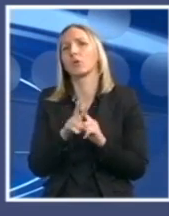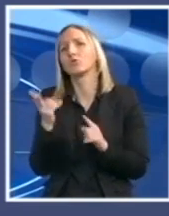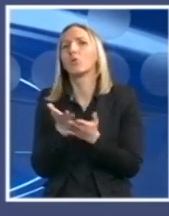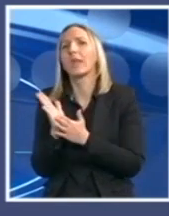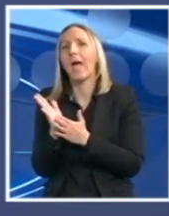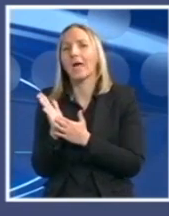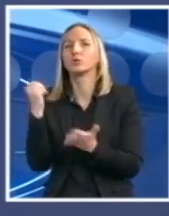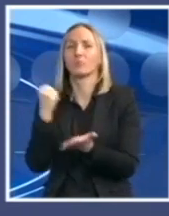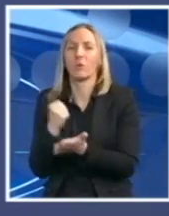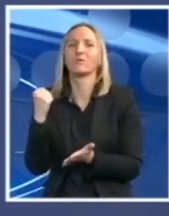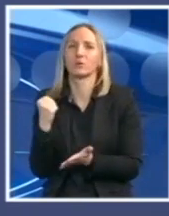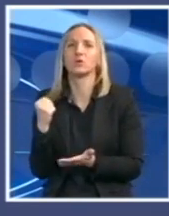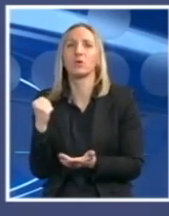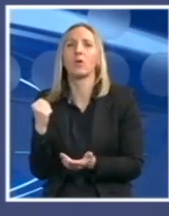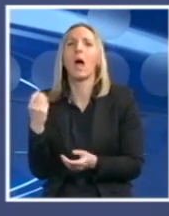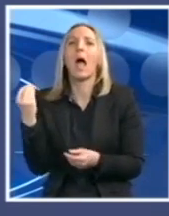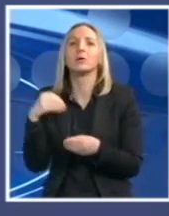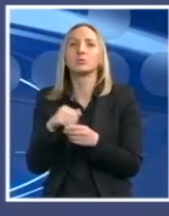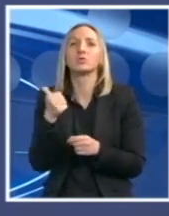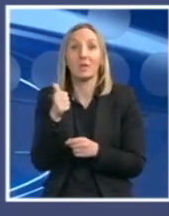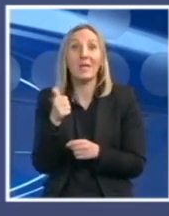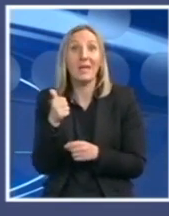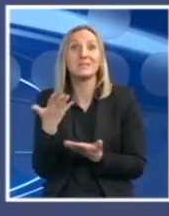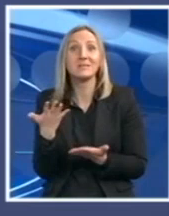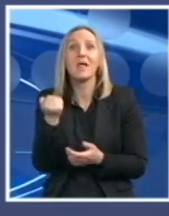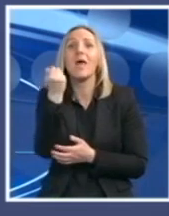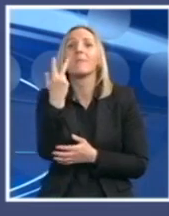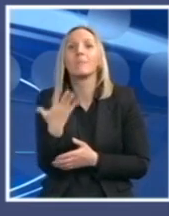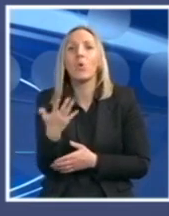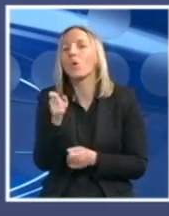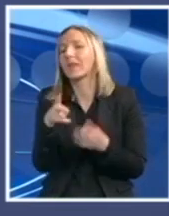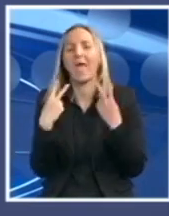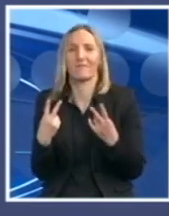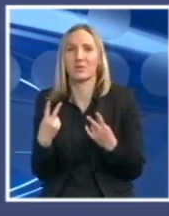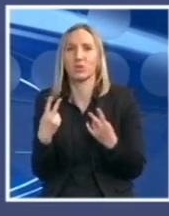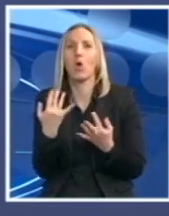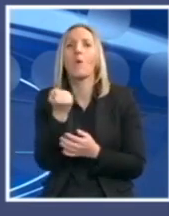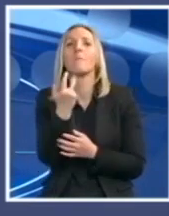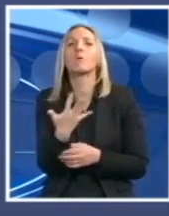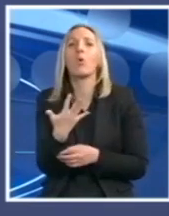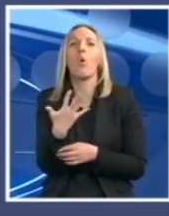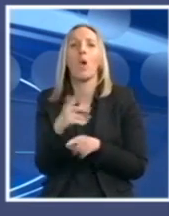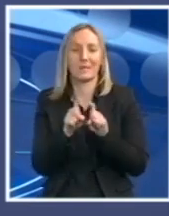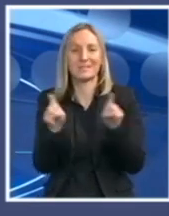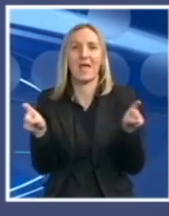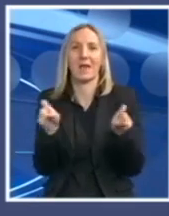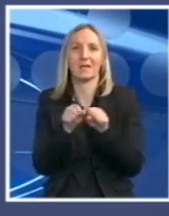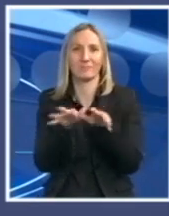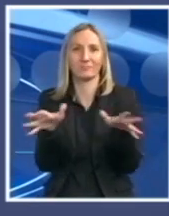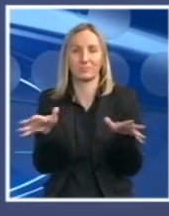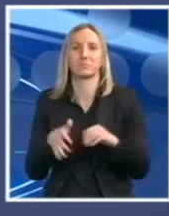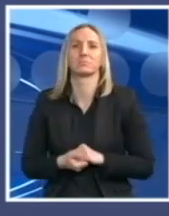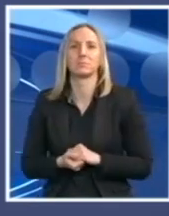drugačiji način, ali suština je u incidenciji. Znači, broj je najznačajniji, a kojih sami